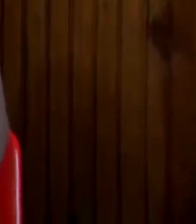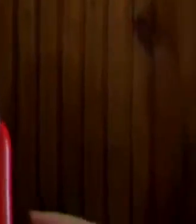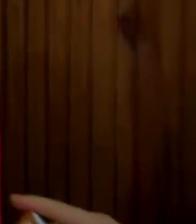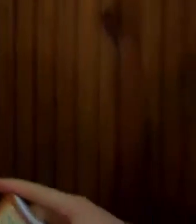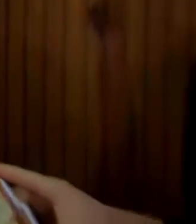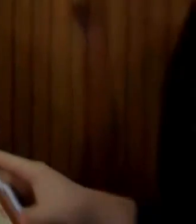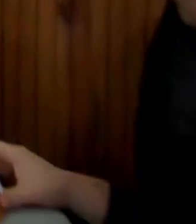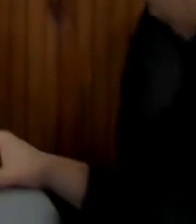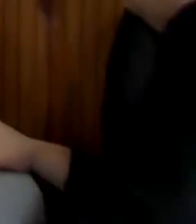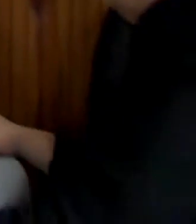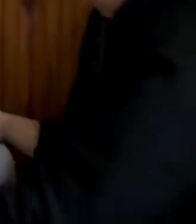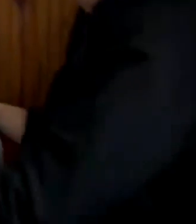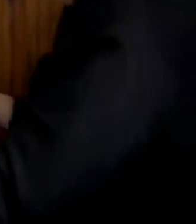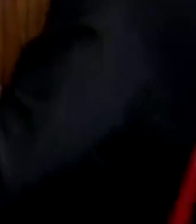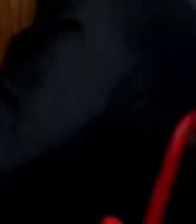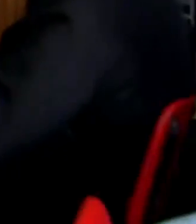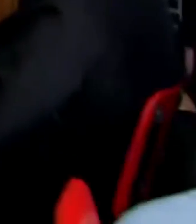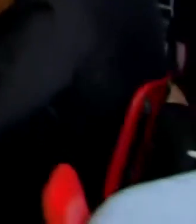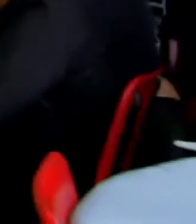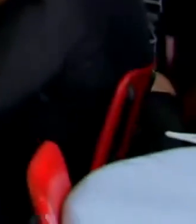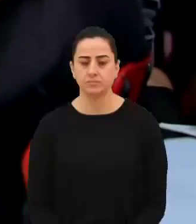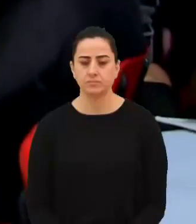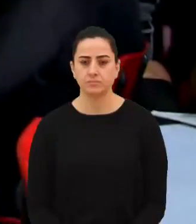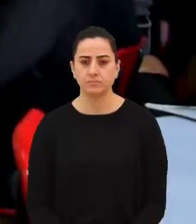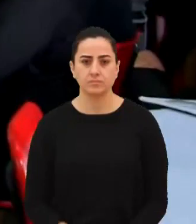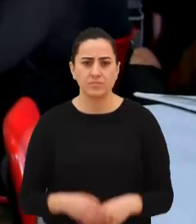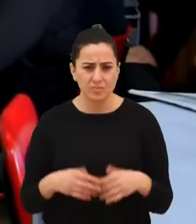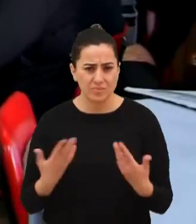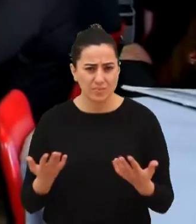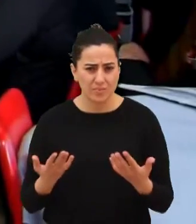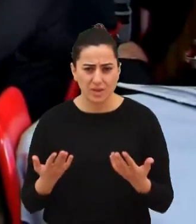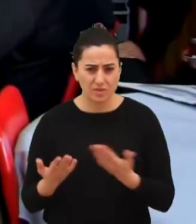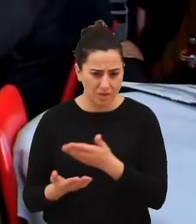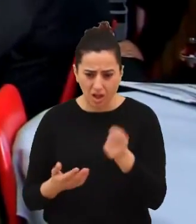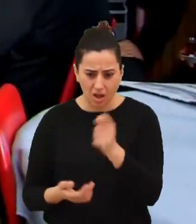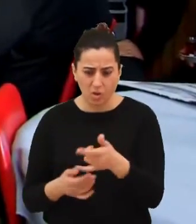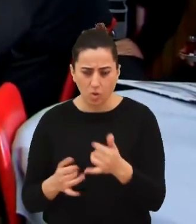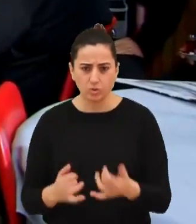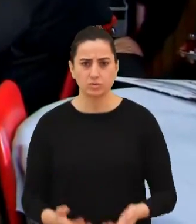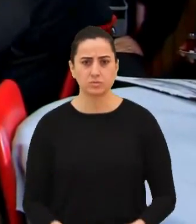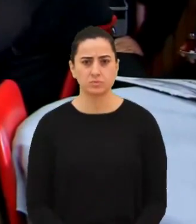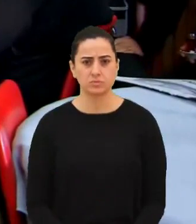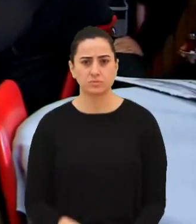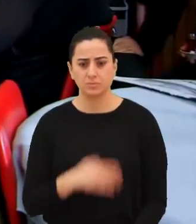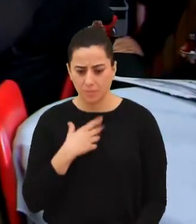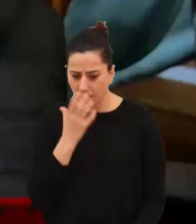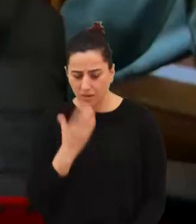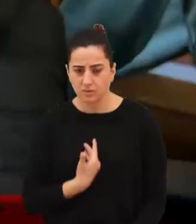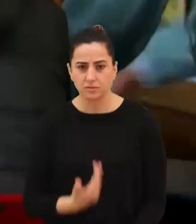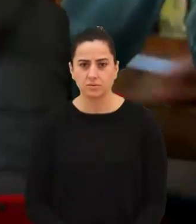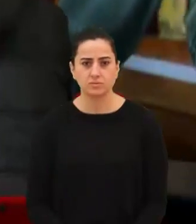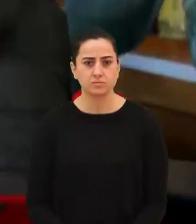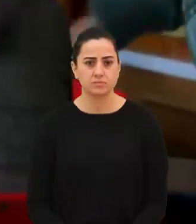Şükrü kahvede okey'e dördüncü olmuş. Ya istasyonda mıyız? Atsanıza taşı ya. Kök saldım burada, meyve